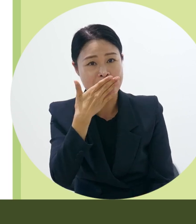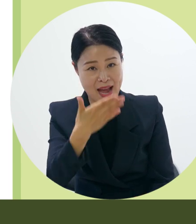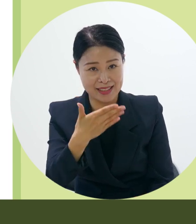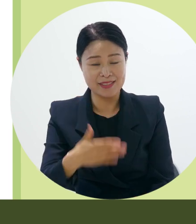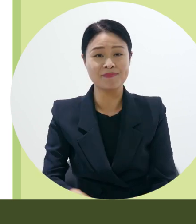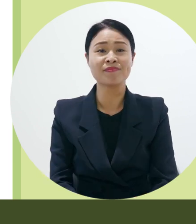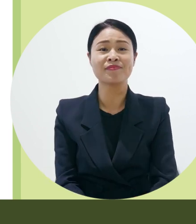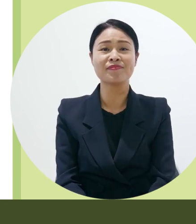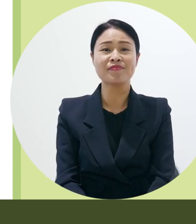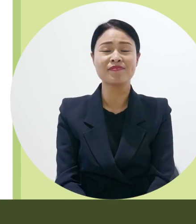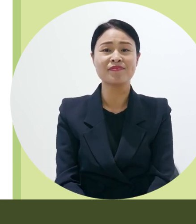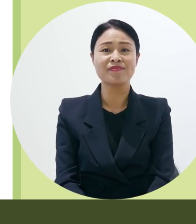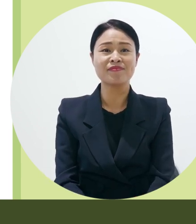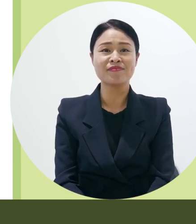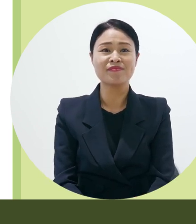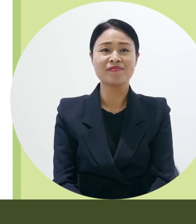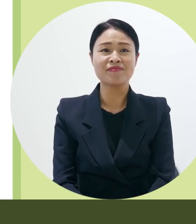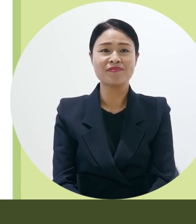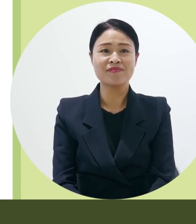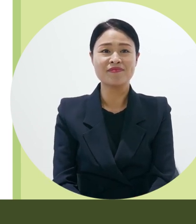nedrug.mfds.go.kr.